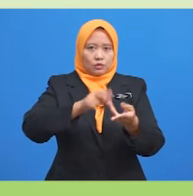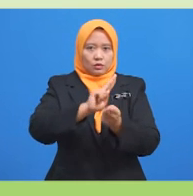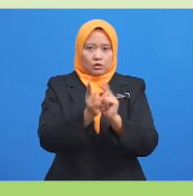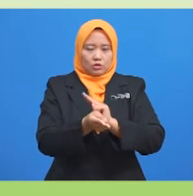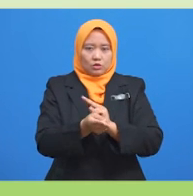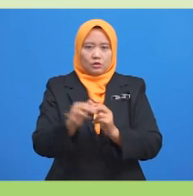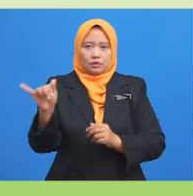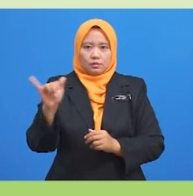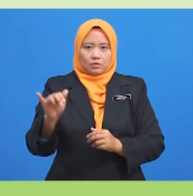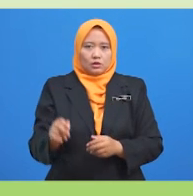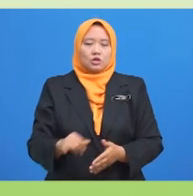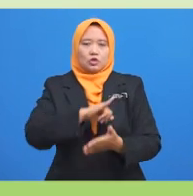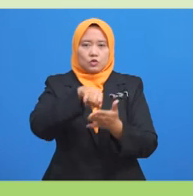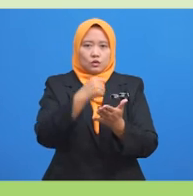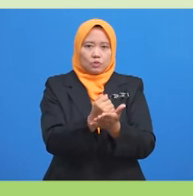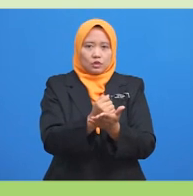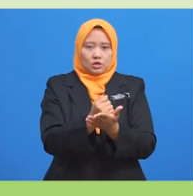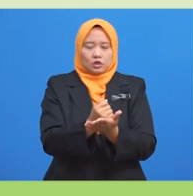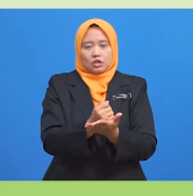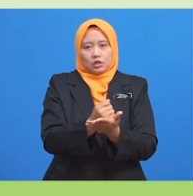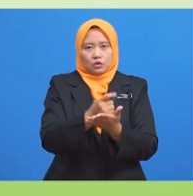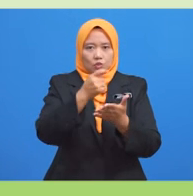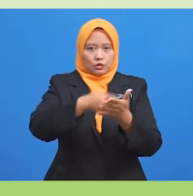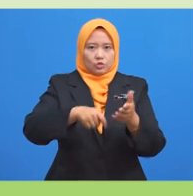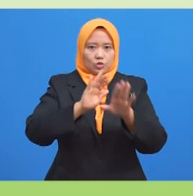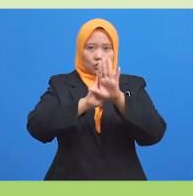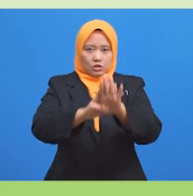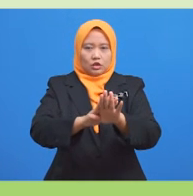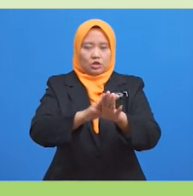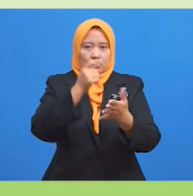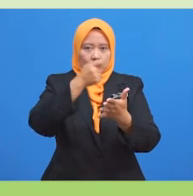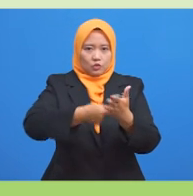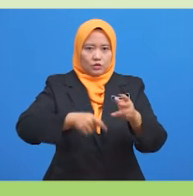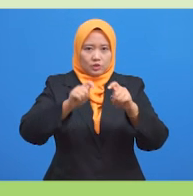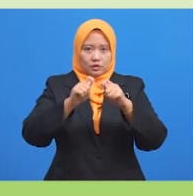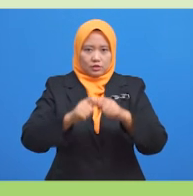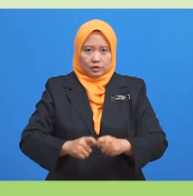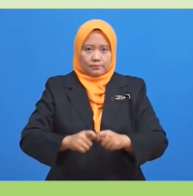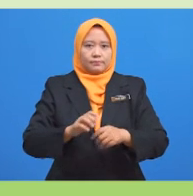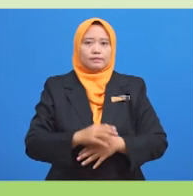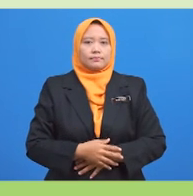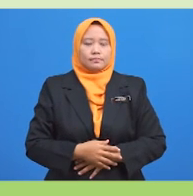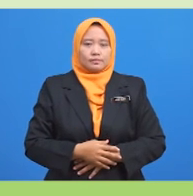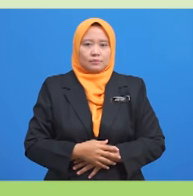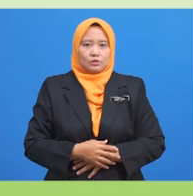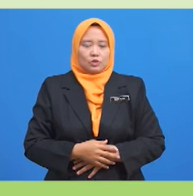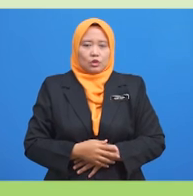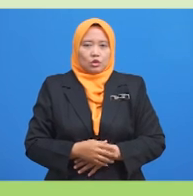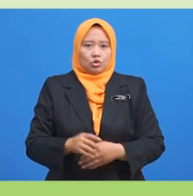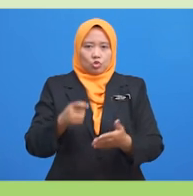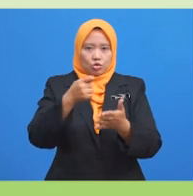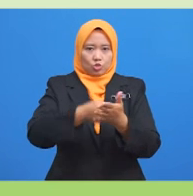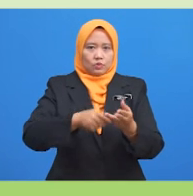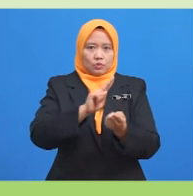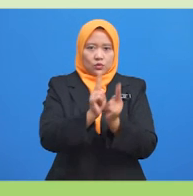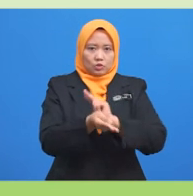tolak kos tetap. Jumlah kos sama dengan kos tetap tambah kos berubah. Kos berubah purata sama